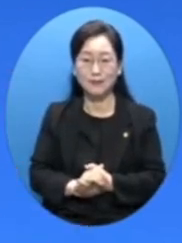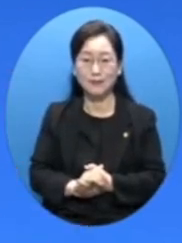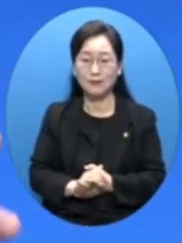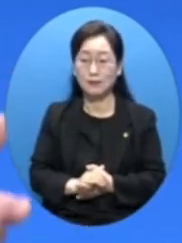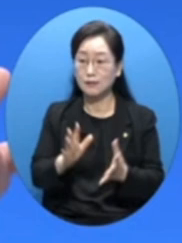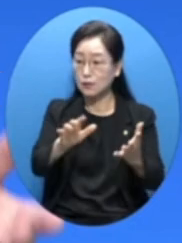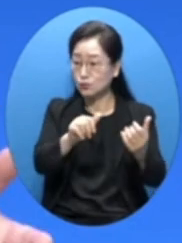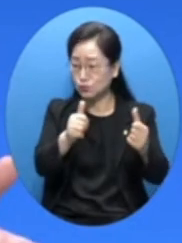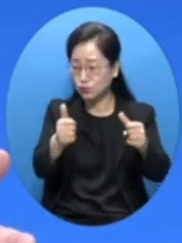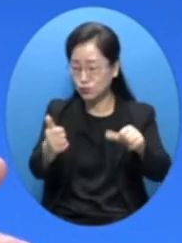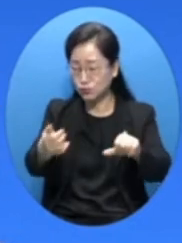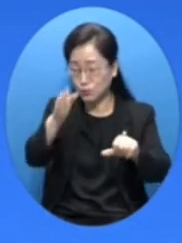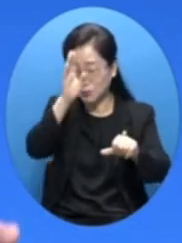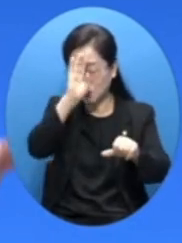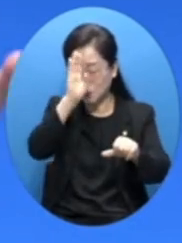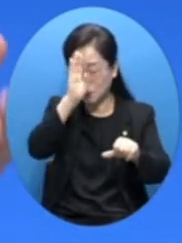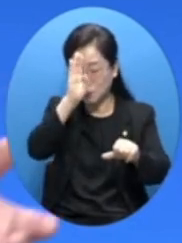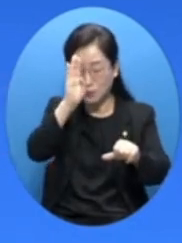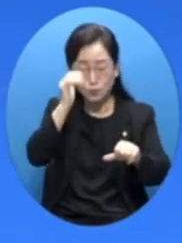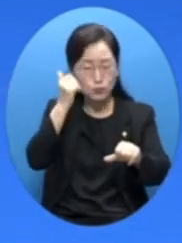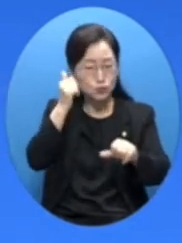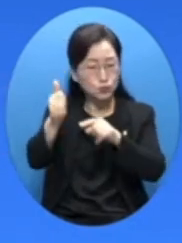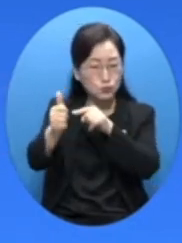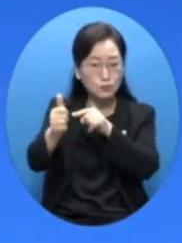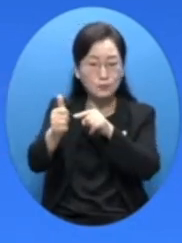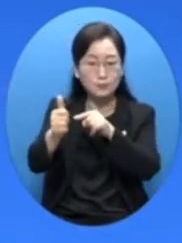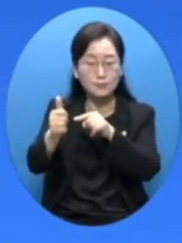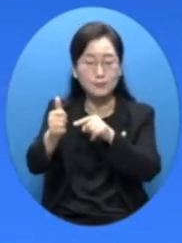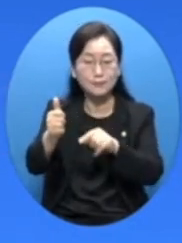죽을 병에 걸려 누워있는 사람이